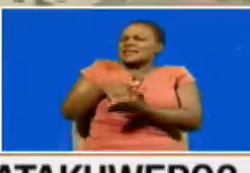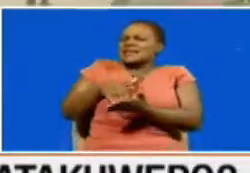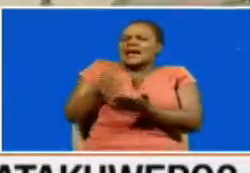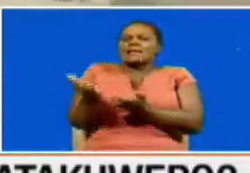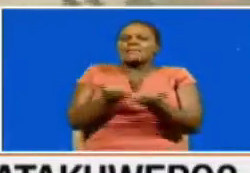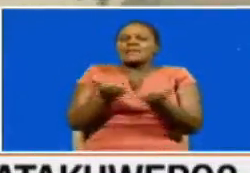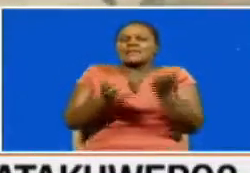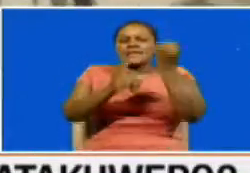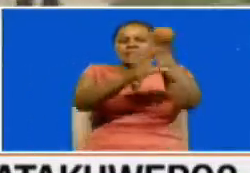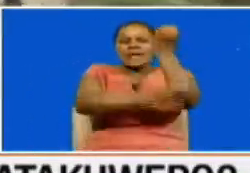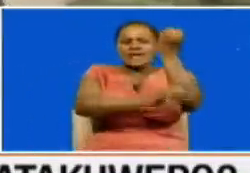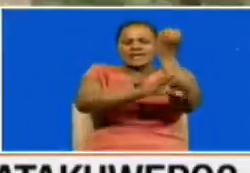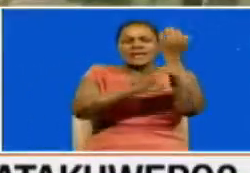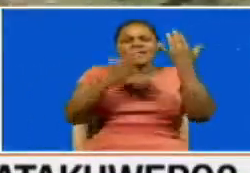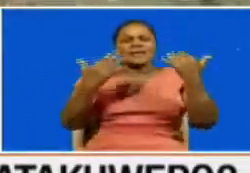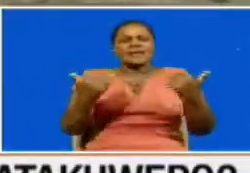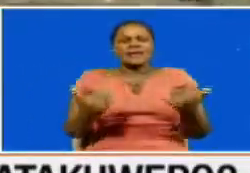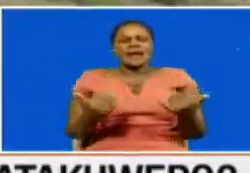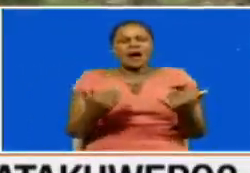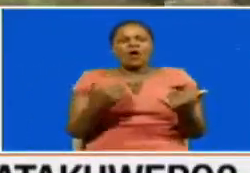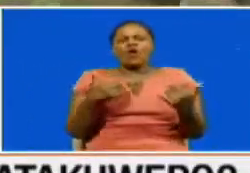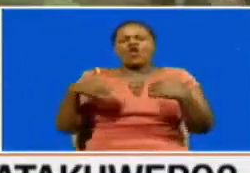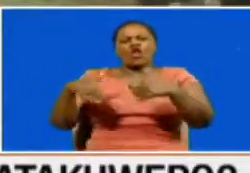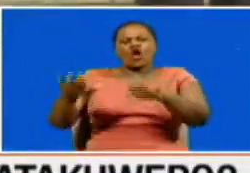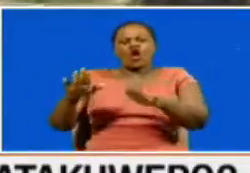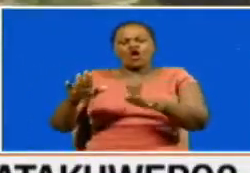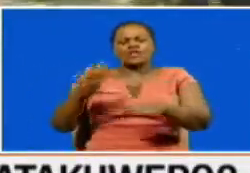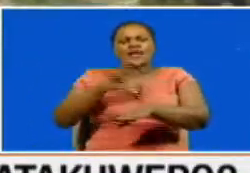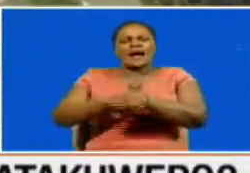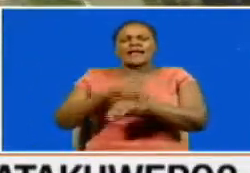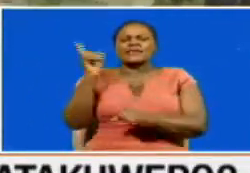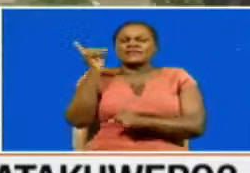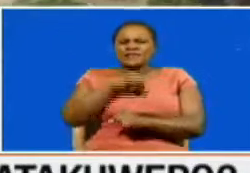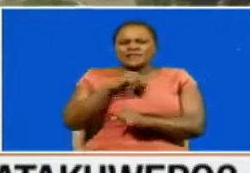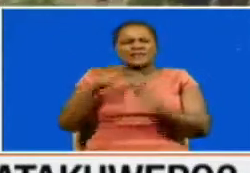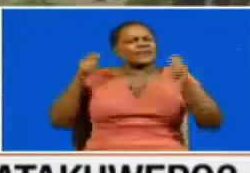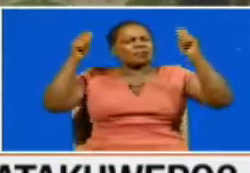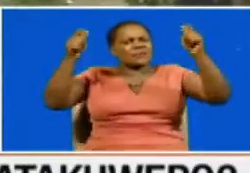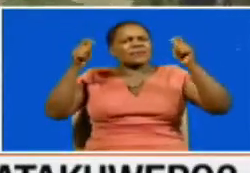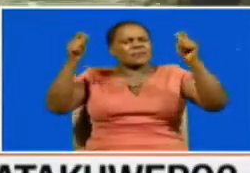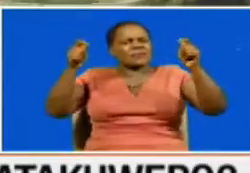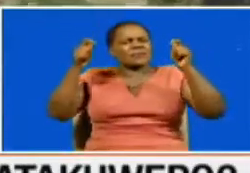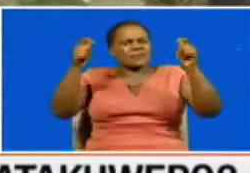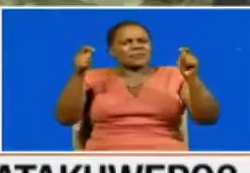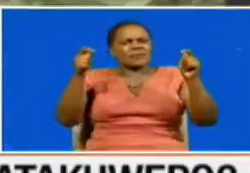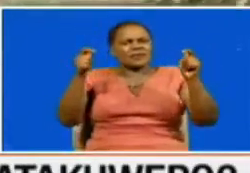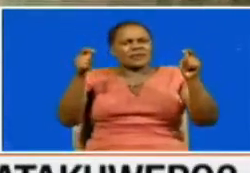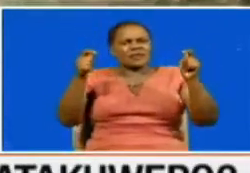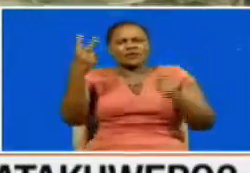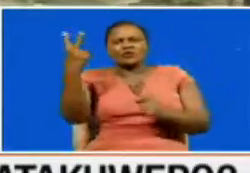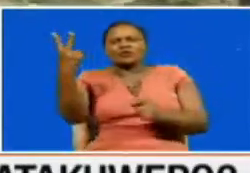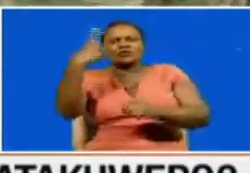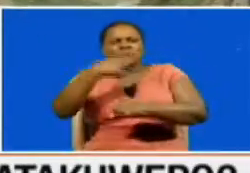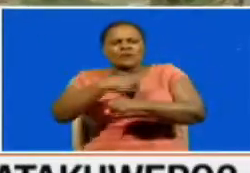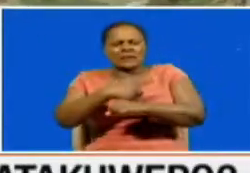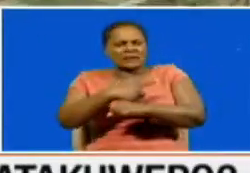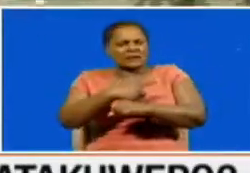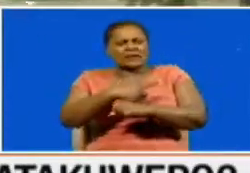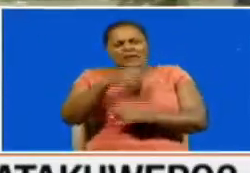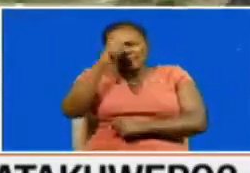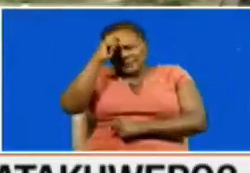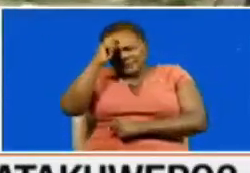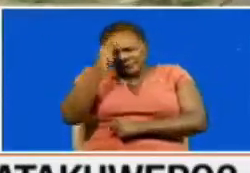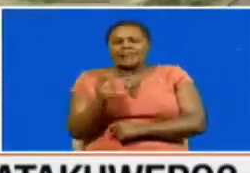biashara nchini na tayari wamekadiria hasara kubwa ya machafuko ya maandamano hayo kwa siku mbili. Hivyo kwa